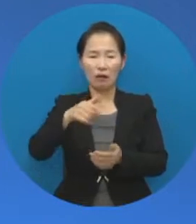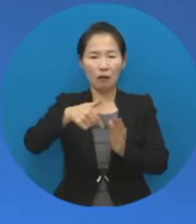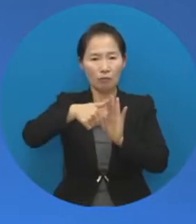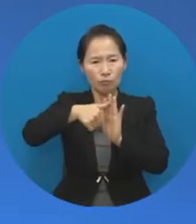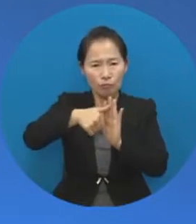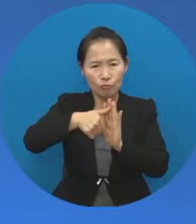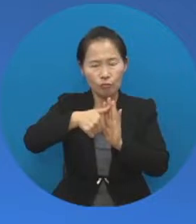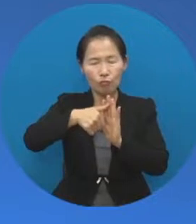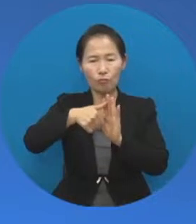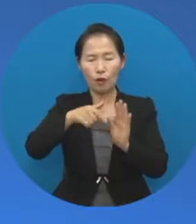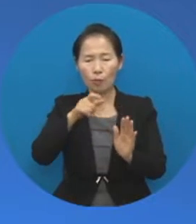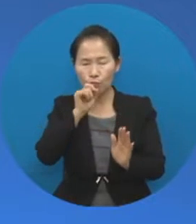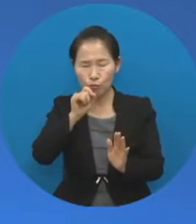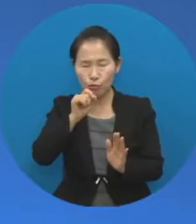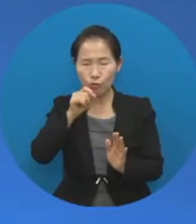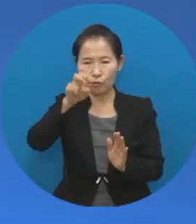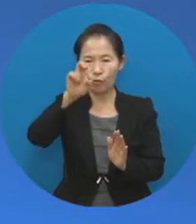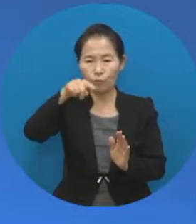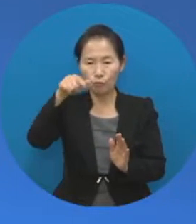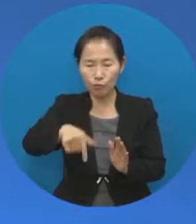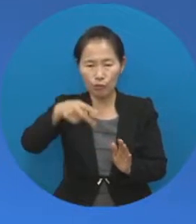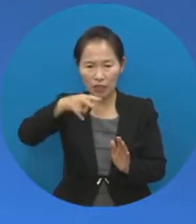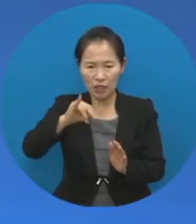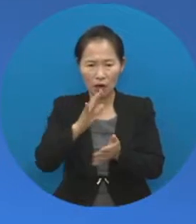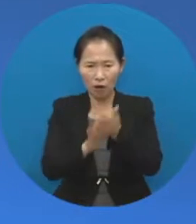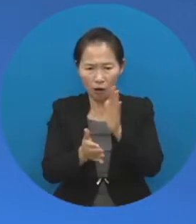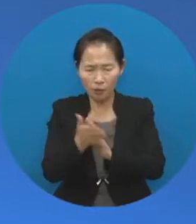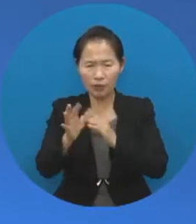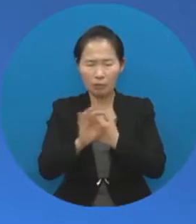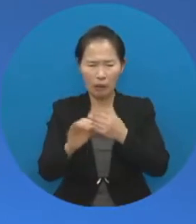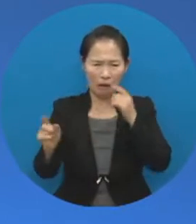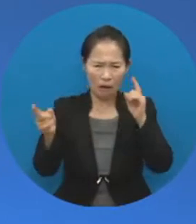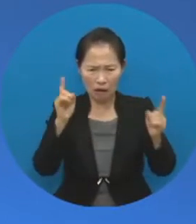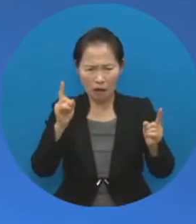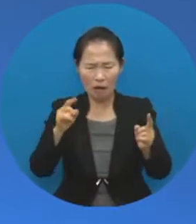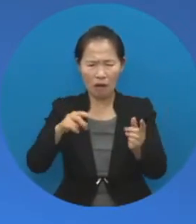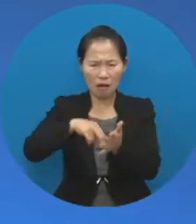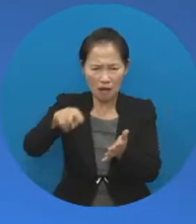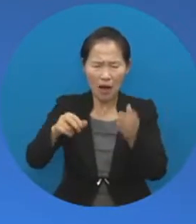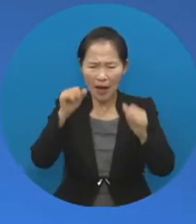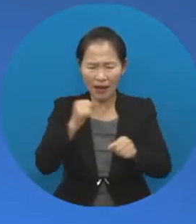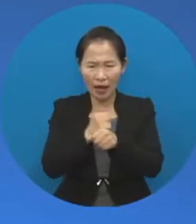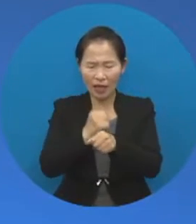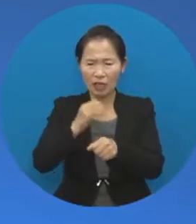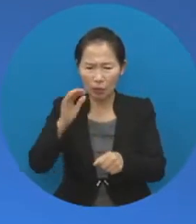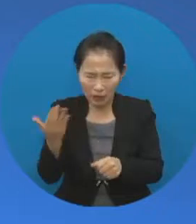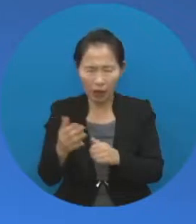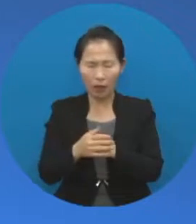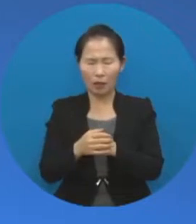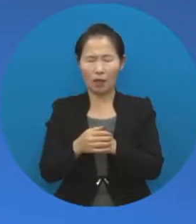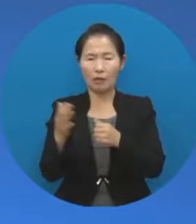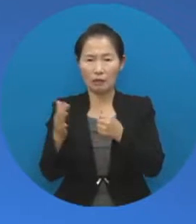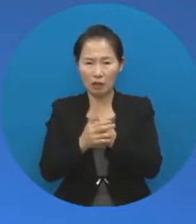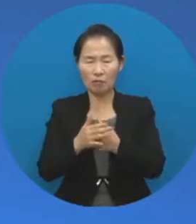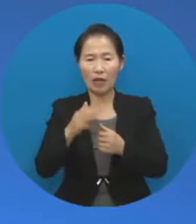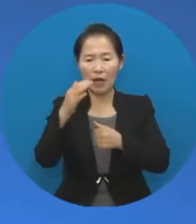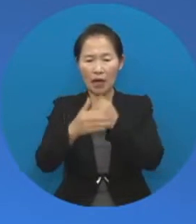방자히 행한다는 그 잠언의 설교를 하시면서 여러분 하나님 안에서 꿈과 비전을 가져야 됩니다라고